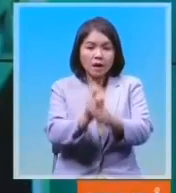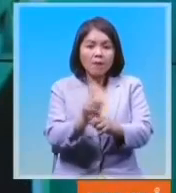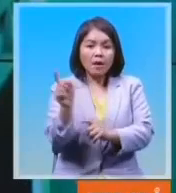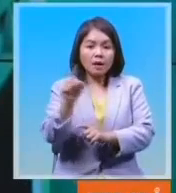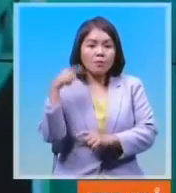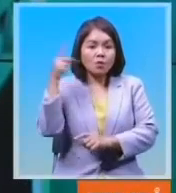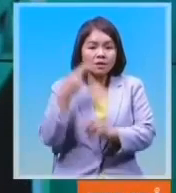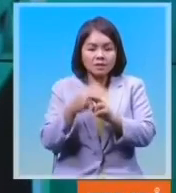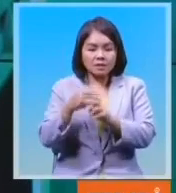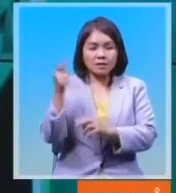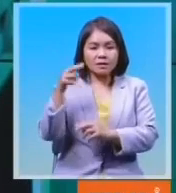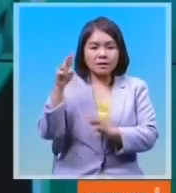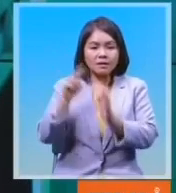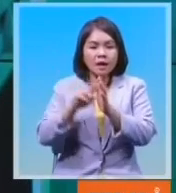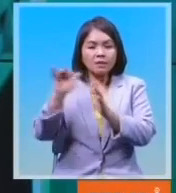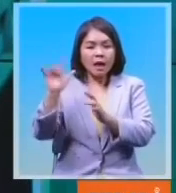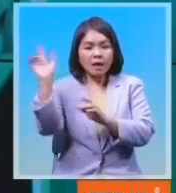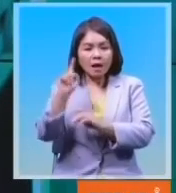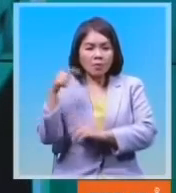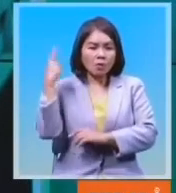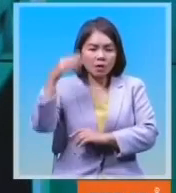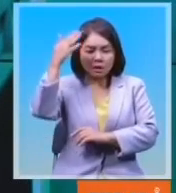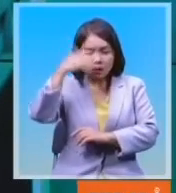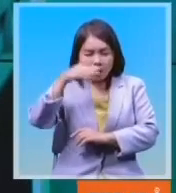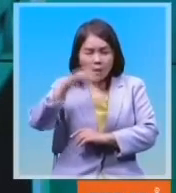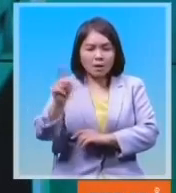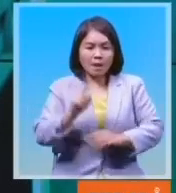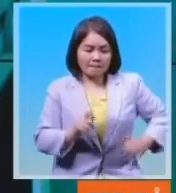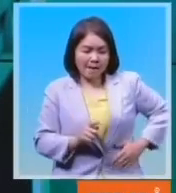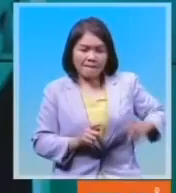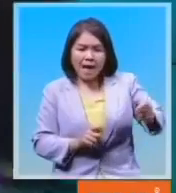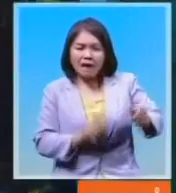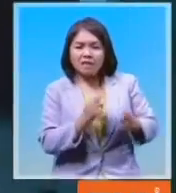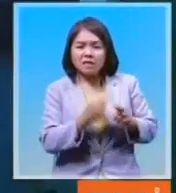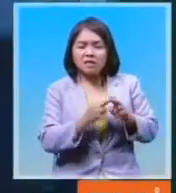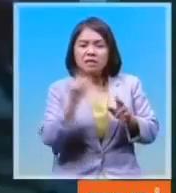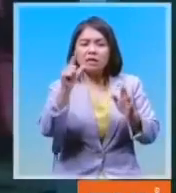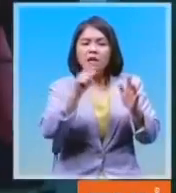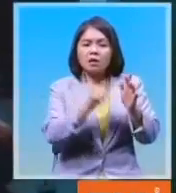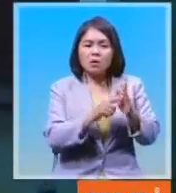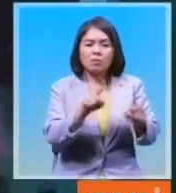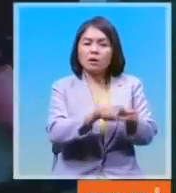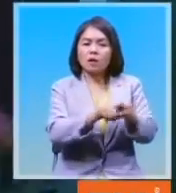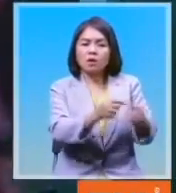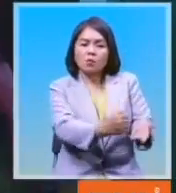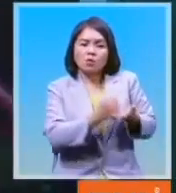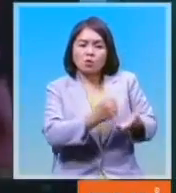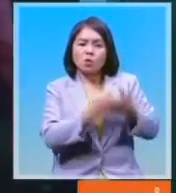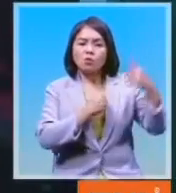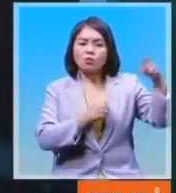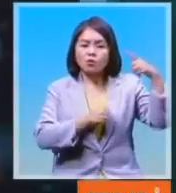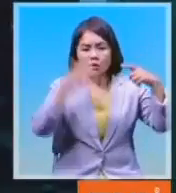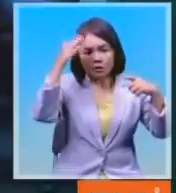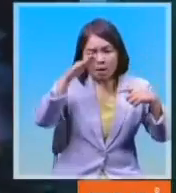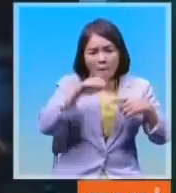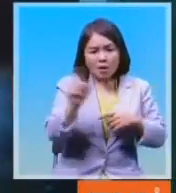น้องสายแล้วก็เจ้าลูเตอร์นะครับน้องสายเป็นผู้พิการทางสายตาลูเตอร์ก็เปรียบเสมือนอวัยวะอีกส่วนหนึ่งของน้องสายเลยก็ว่าได้นะเพราะว่ามัน